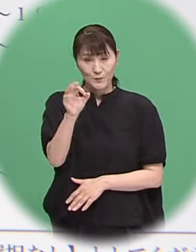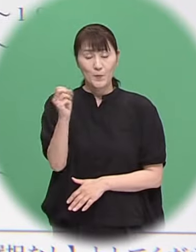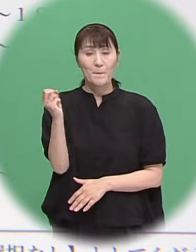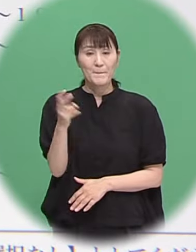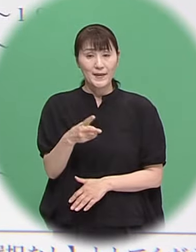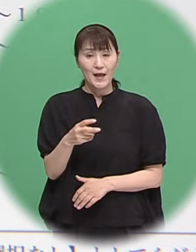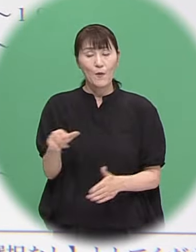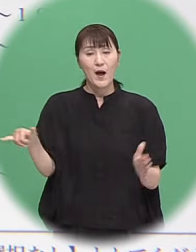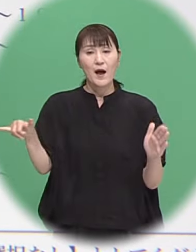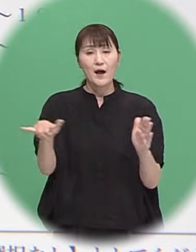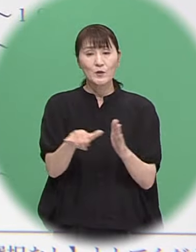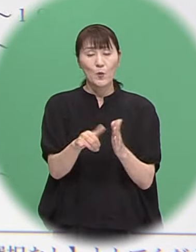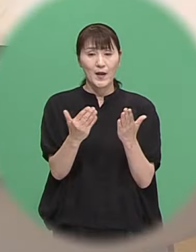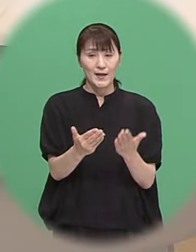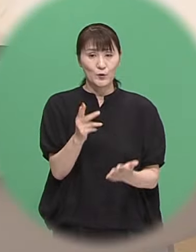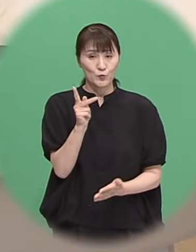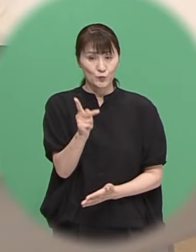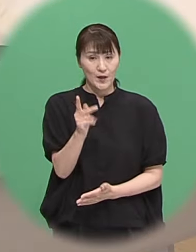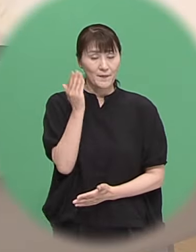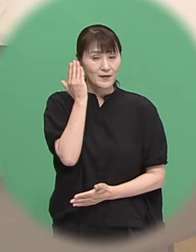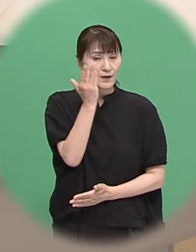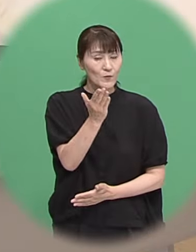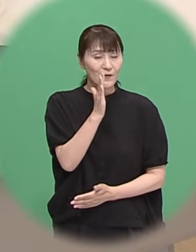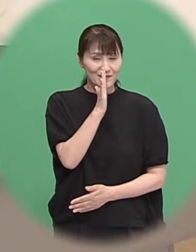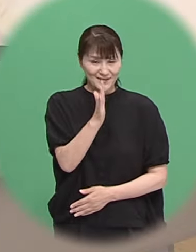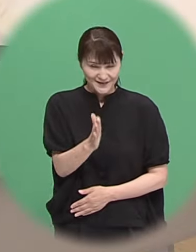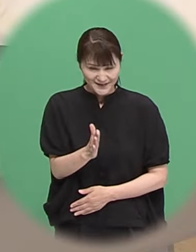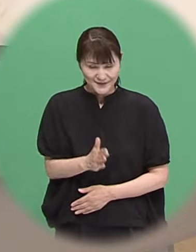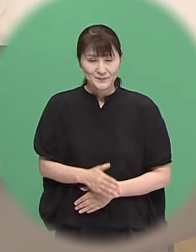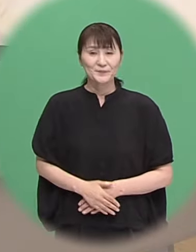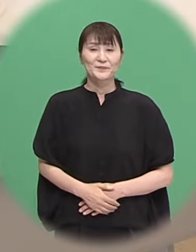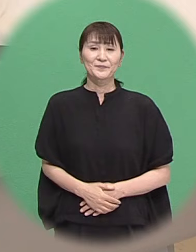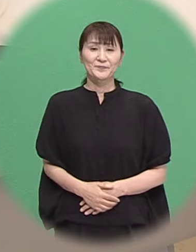は障害学習家までお問い合わせください